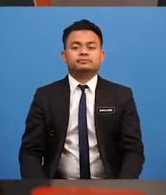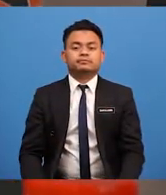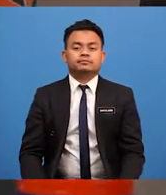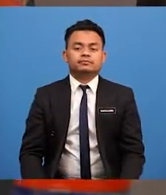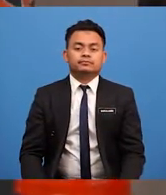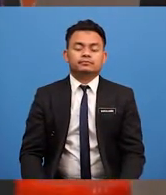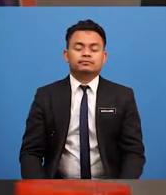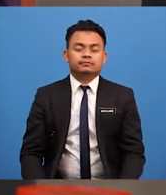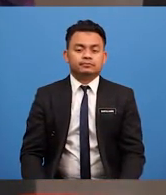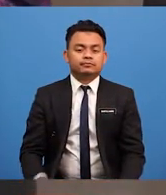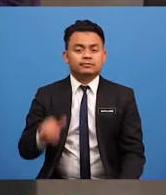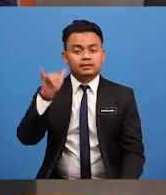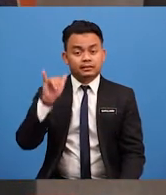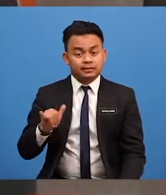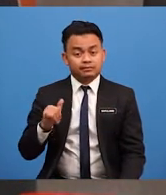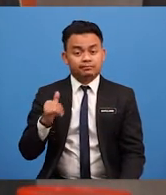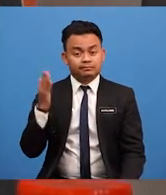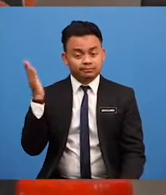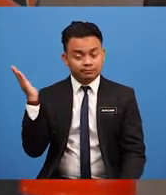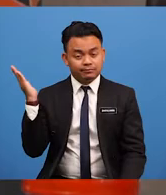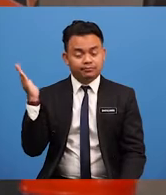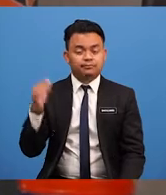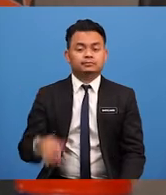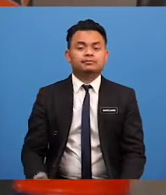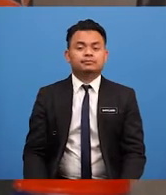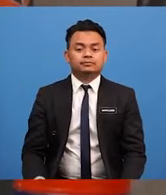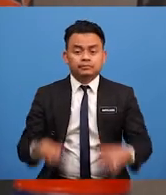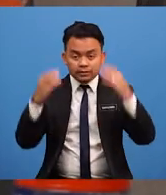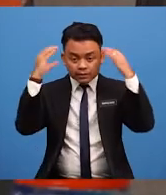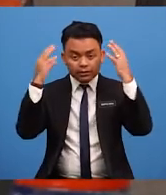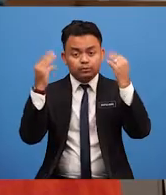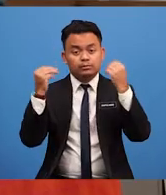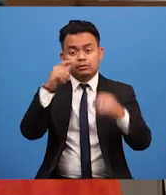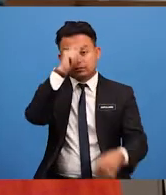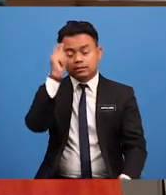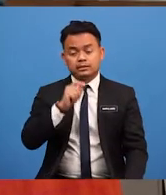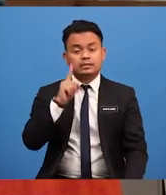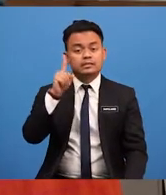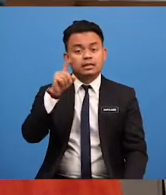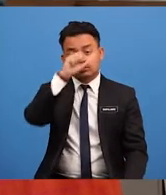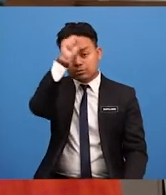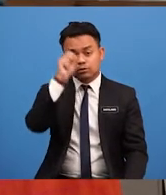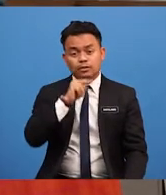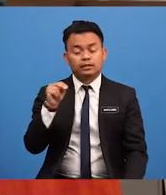Ya, ini dia. Cikgu nak tanya satu soalan berdasarkan karya batik ini.